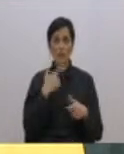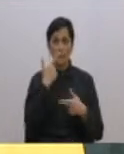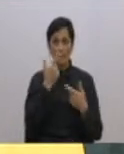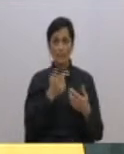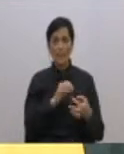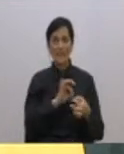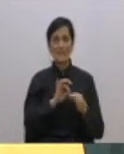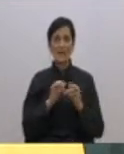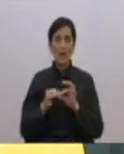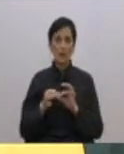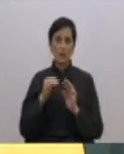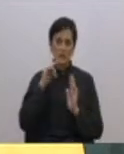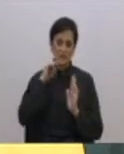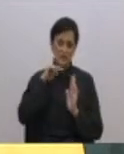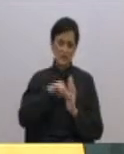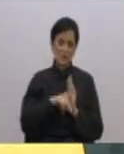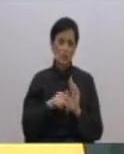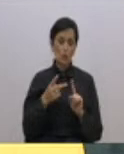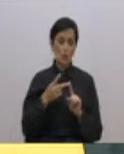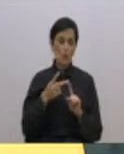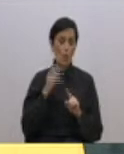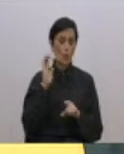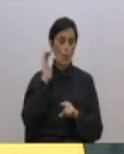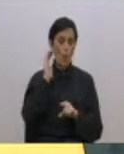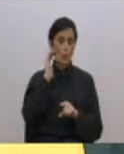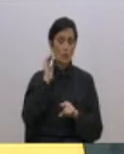დეტალურად სიღრმისეულად მეორე მოსმენის ფორმატში